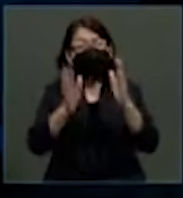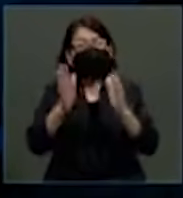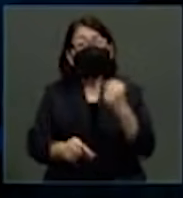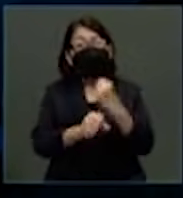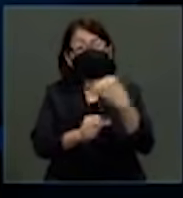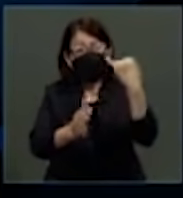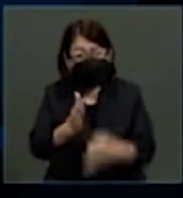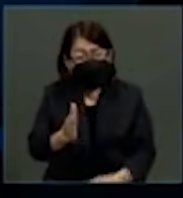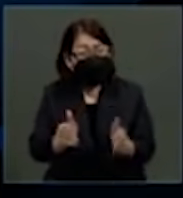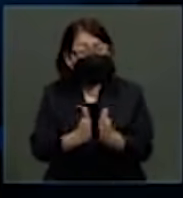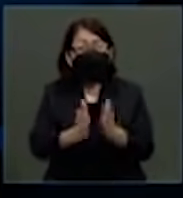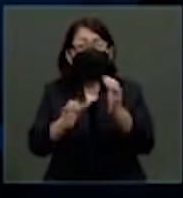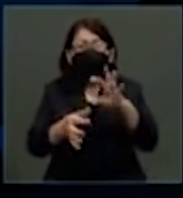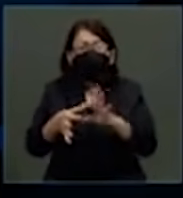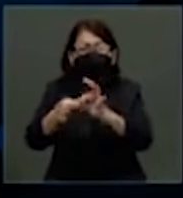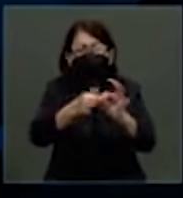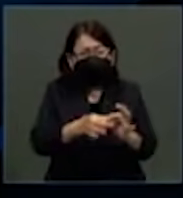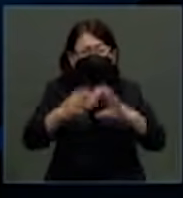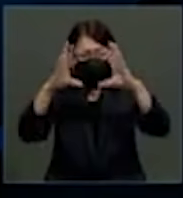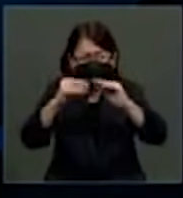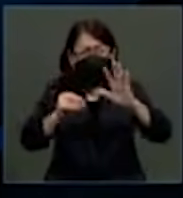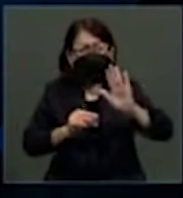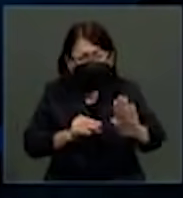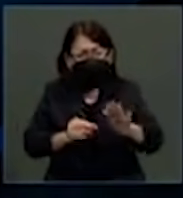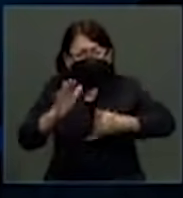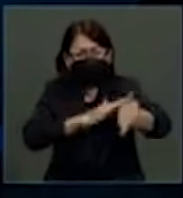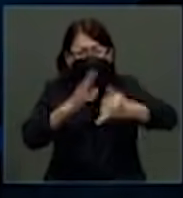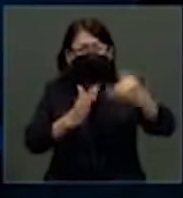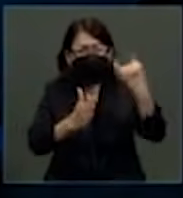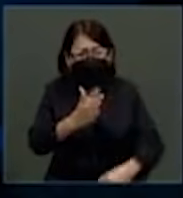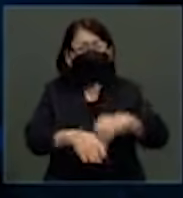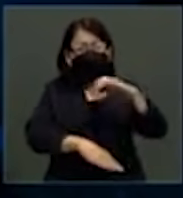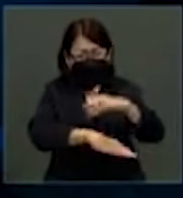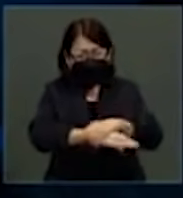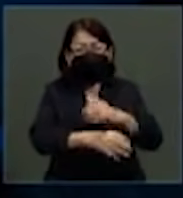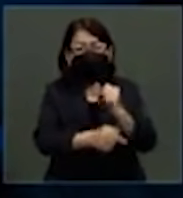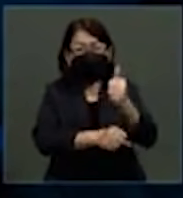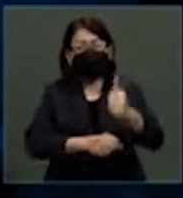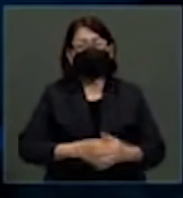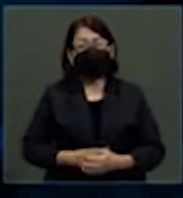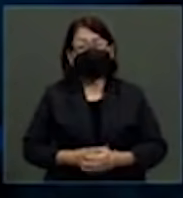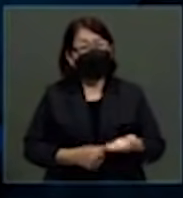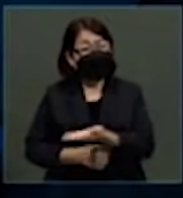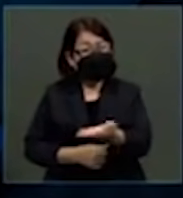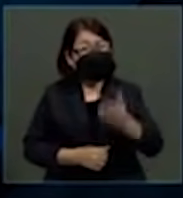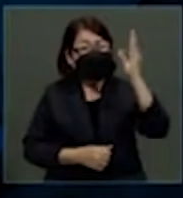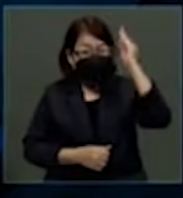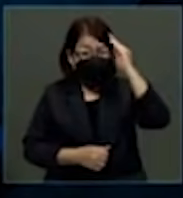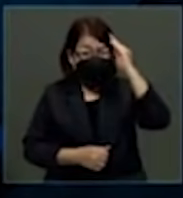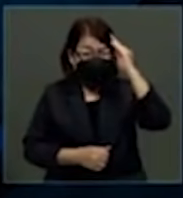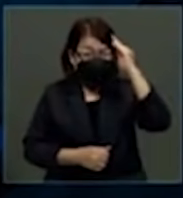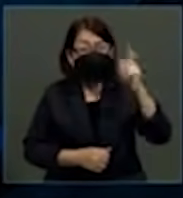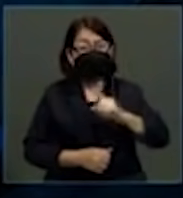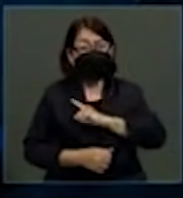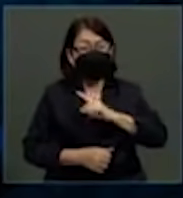ช่วยเหลือประชาชนตามหน้าที่และอำนาจรวมทั้งปราบปรามผู้กระทำความผิดและผู้เกี่ยวข้องที่อาศัยช่วงเว